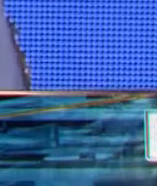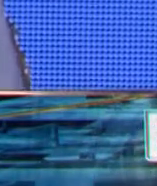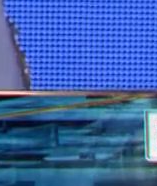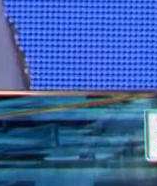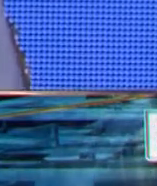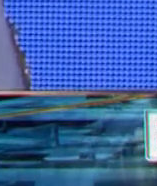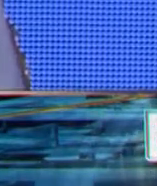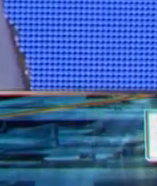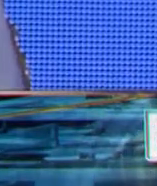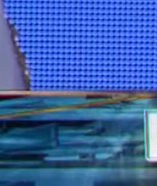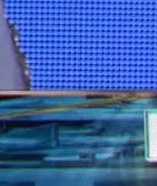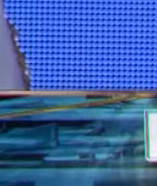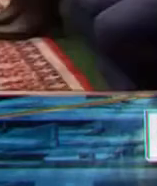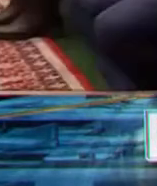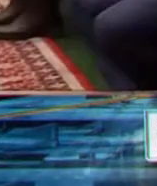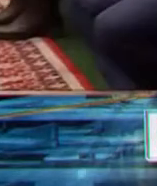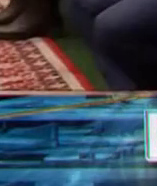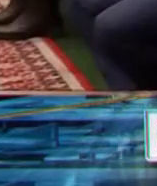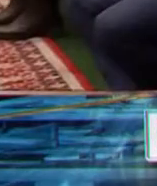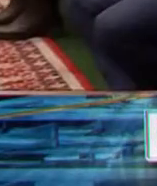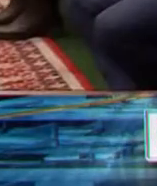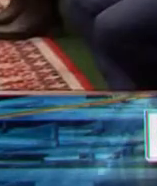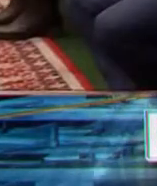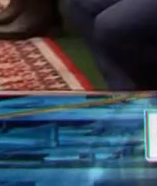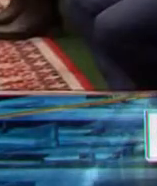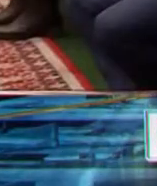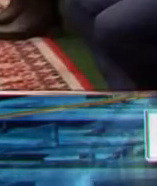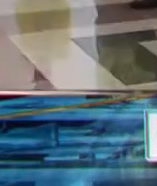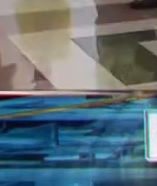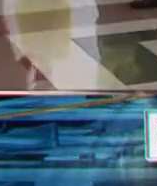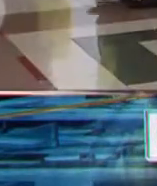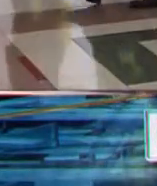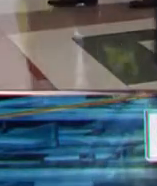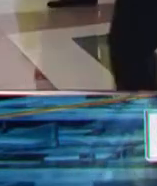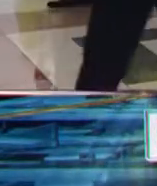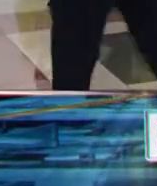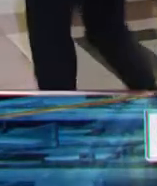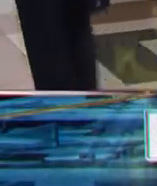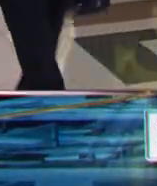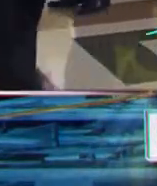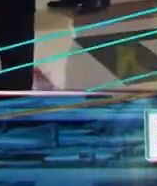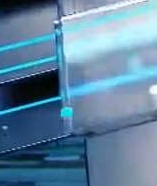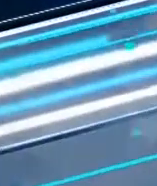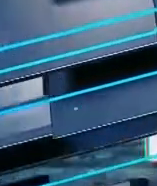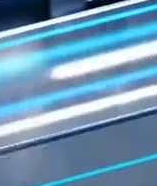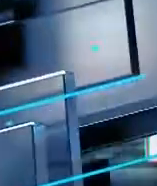Праймериз мәресіне жетті. Аймақтық сында озық танылған 8 үміткер республикалық деңгейге өтті.